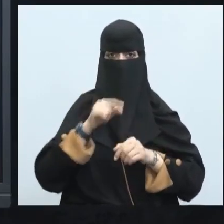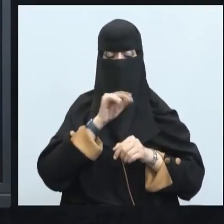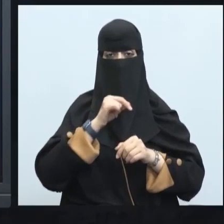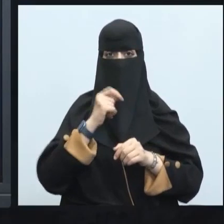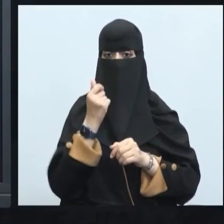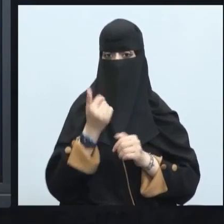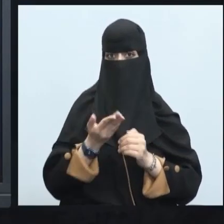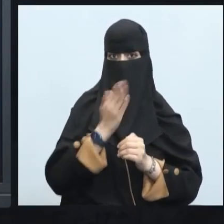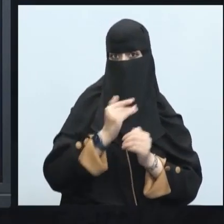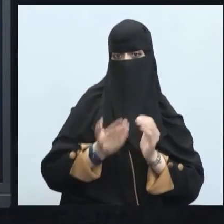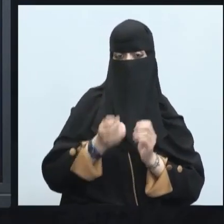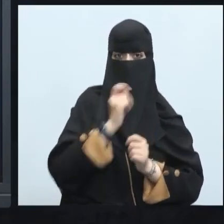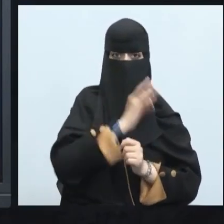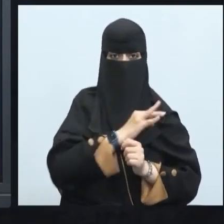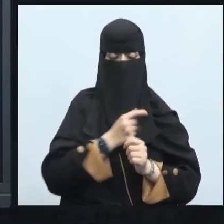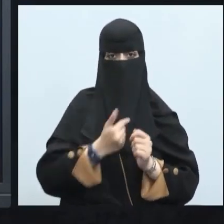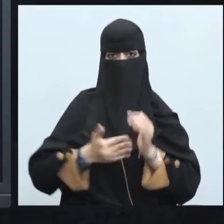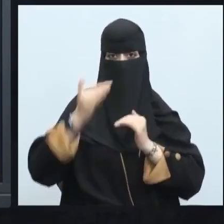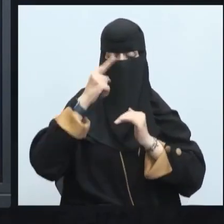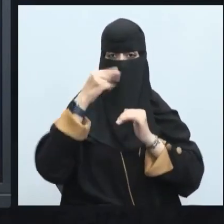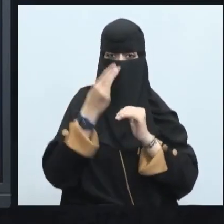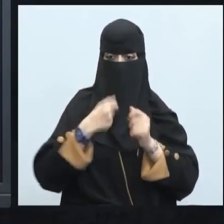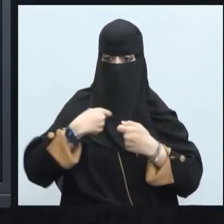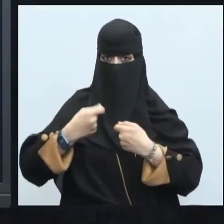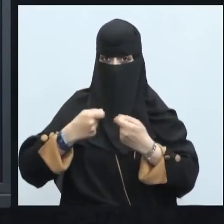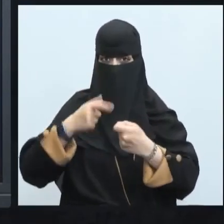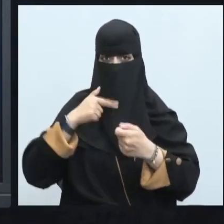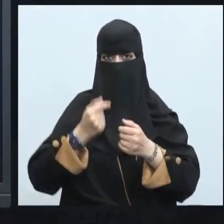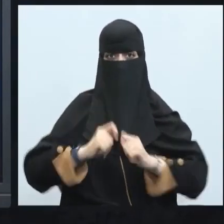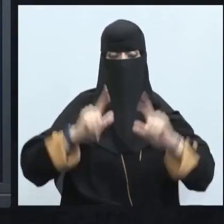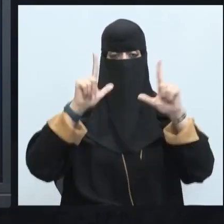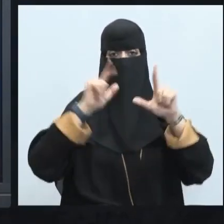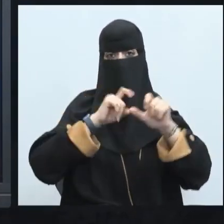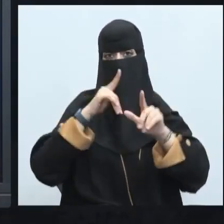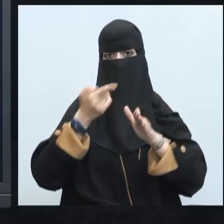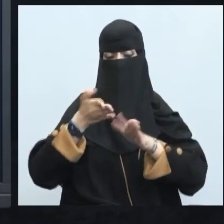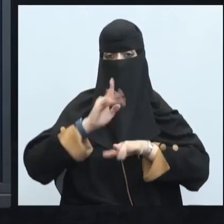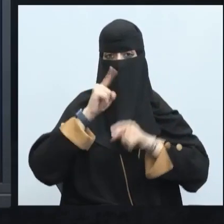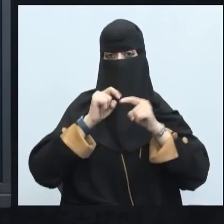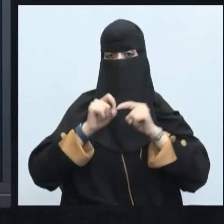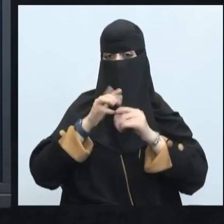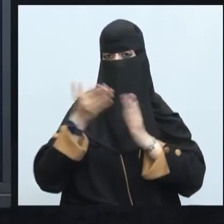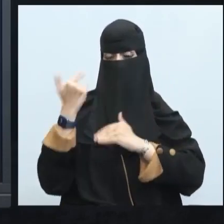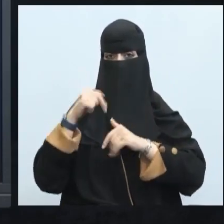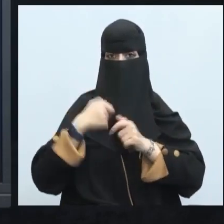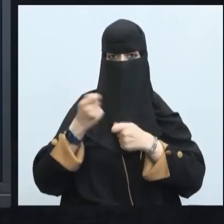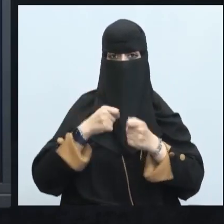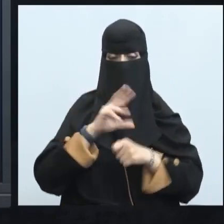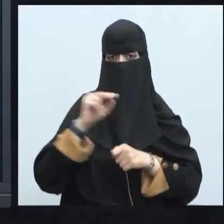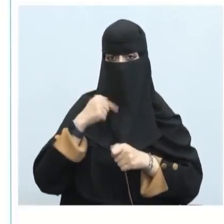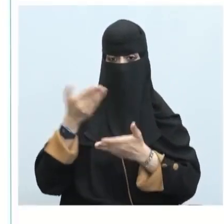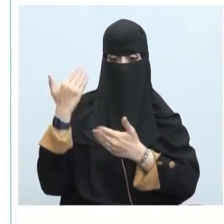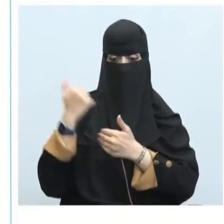اعلى بينما تقليل التكلفه تقليل تكلفه الحمله التسويقيه مقارنه بالاسواق التقليديه